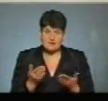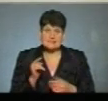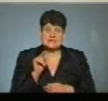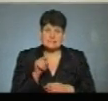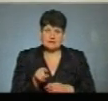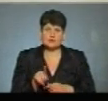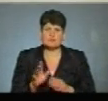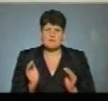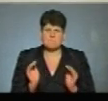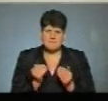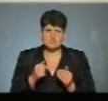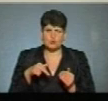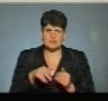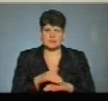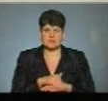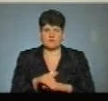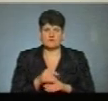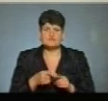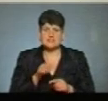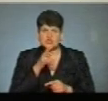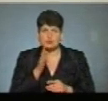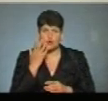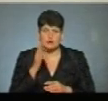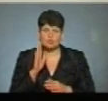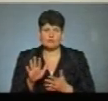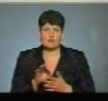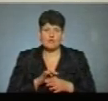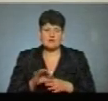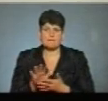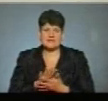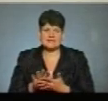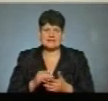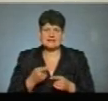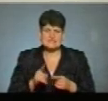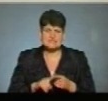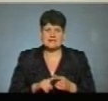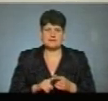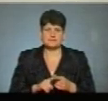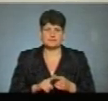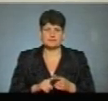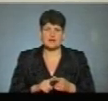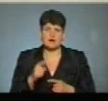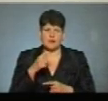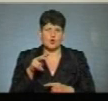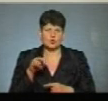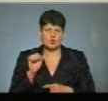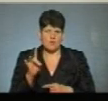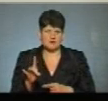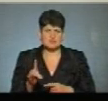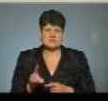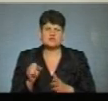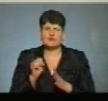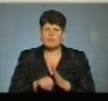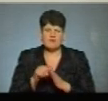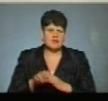хотів звернутися до вас з тим, щоб ви поменше виходили на вулицю в цей час, коли буде проводити дезінфекція. Все-таки це є гіпохлорид натрію, це є